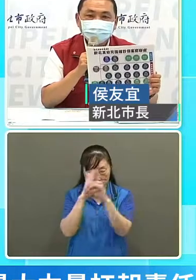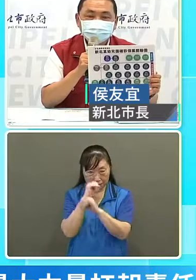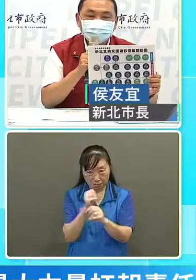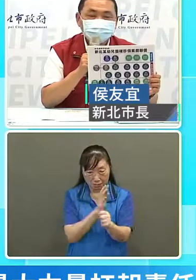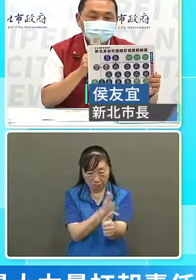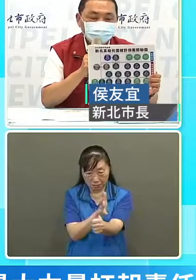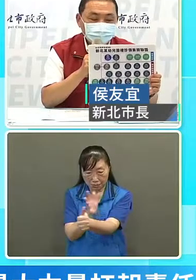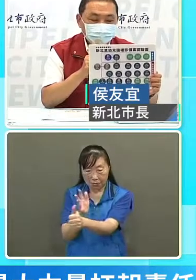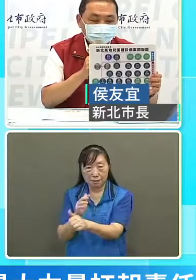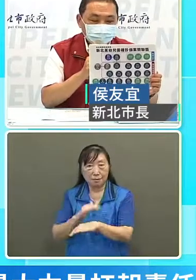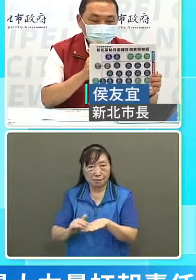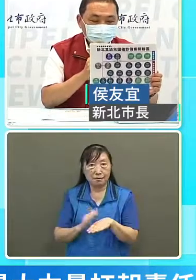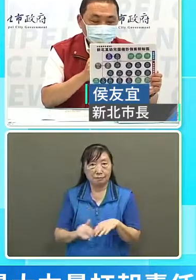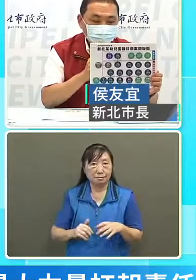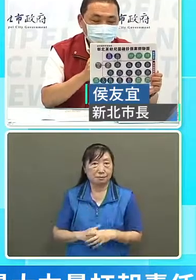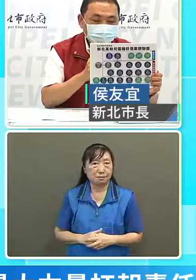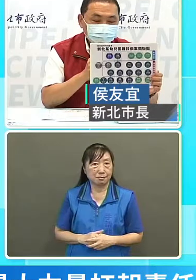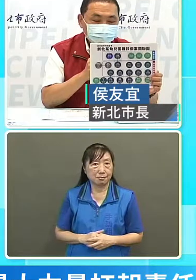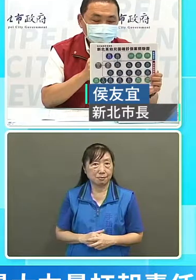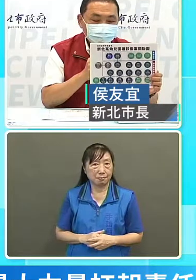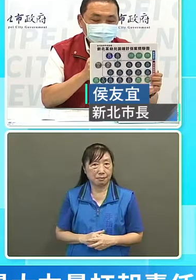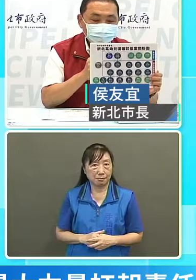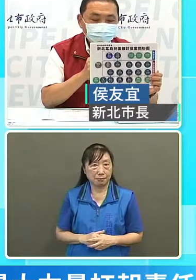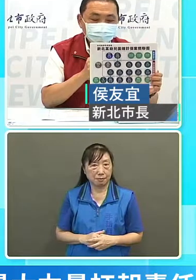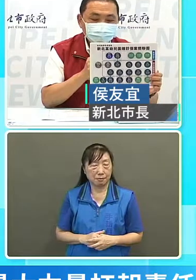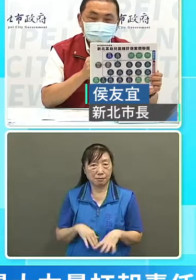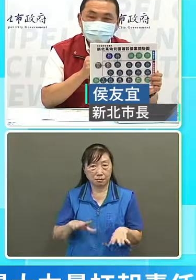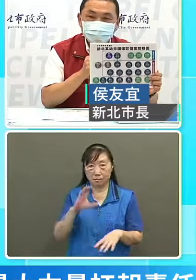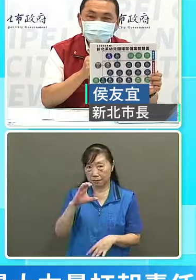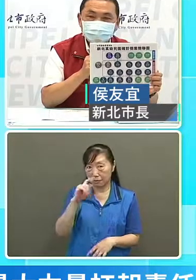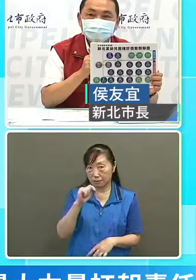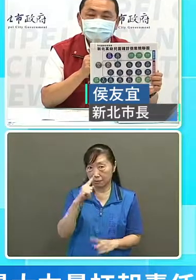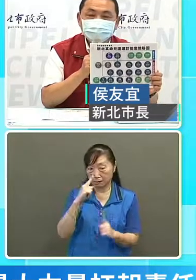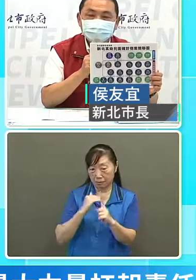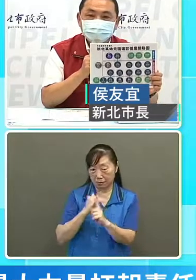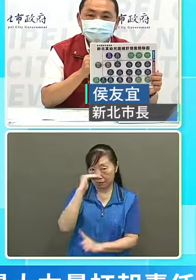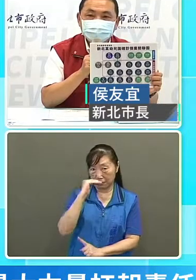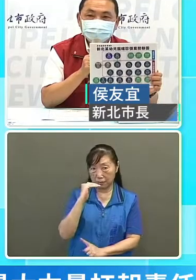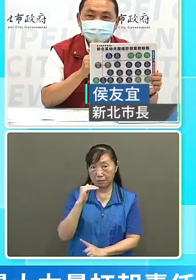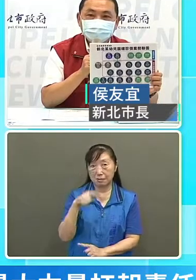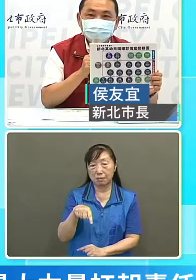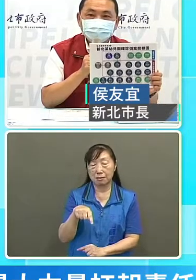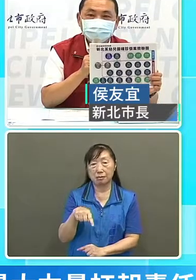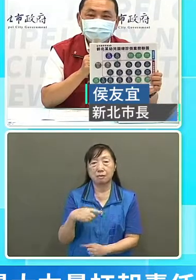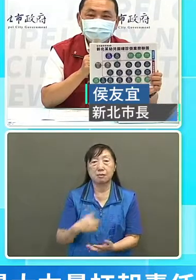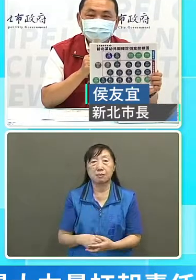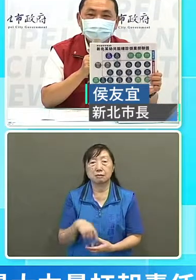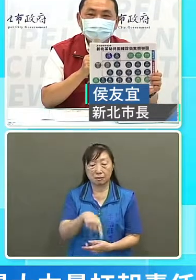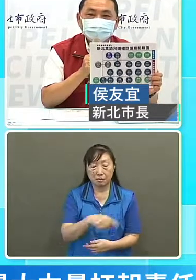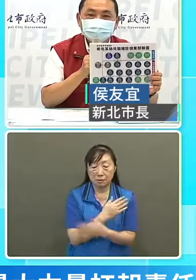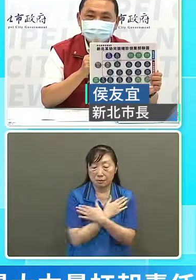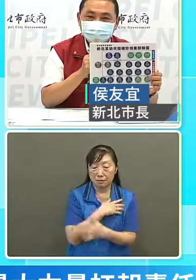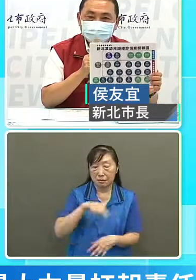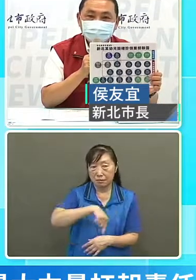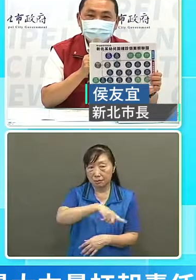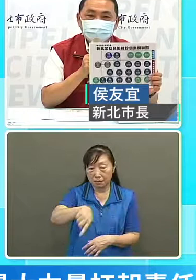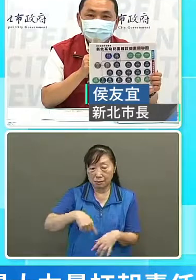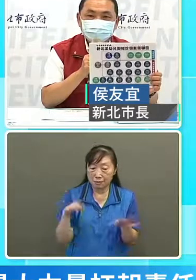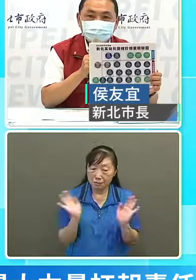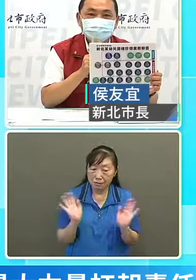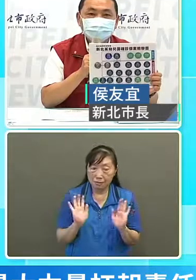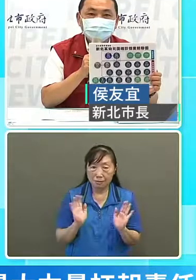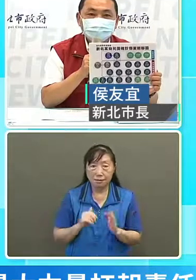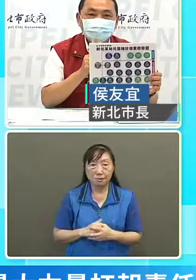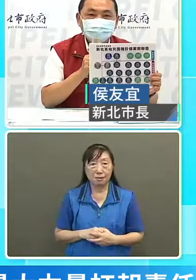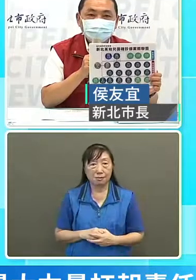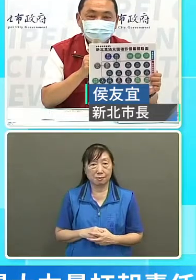的查证，尤其CD 值比较高的原始的幼儿园的这些幼儿